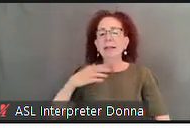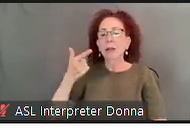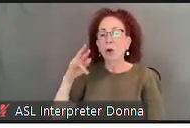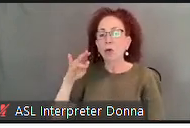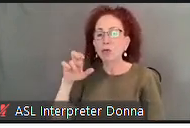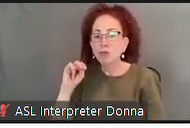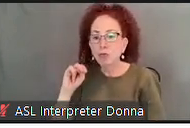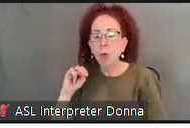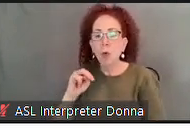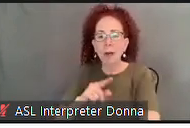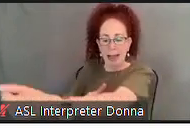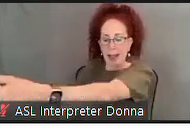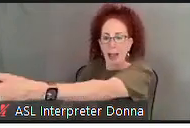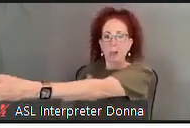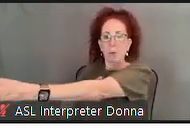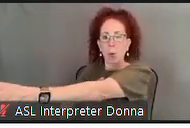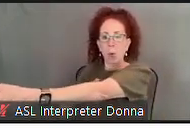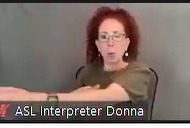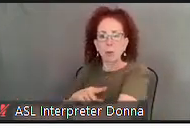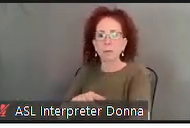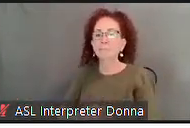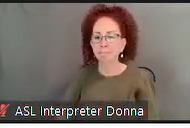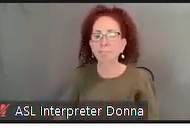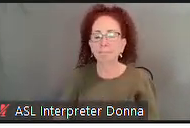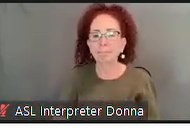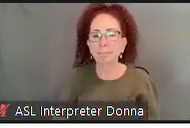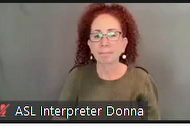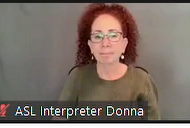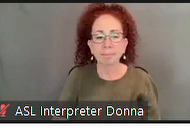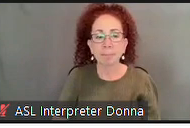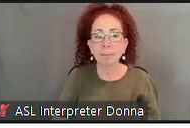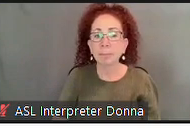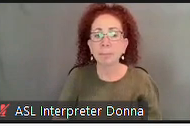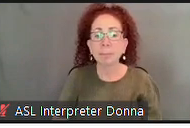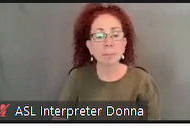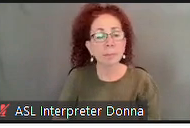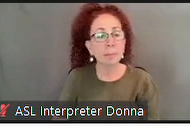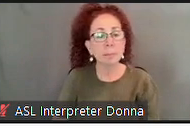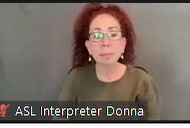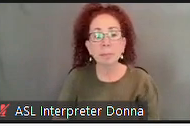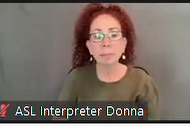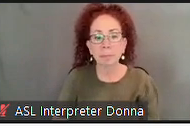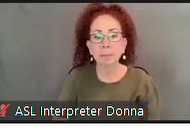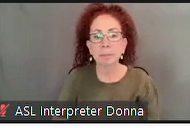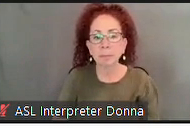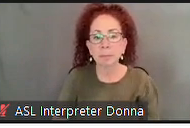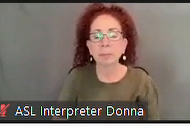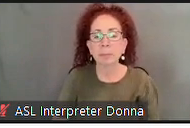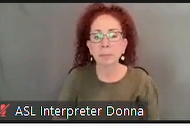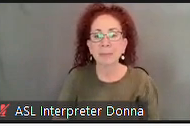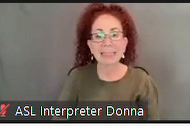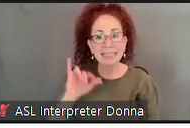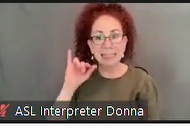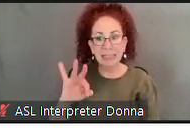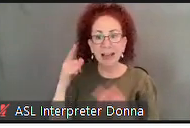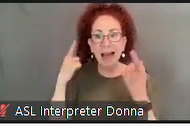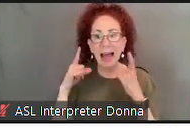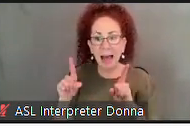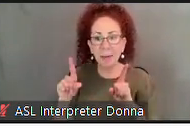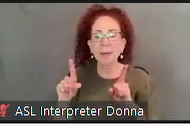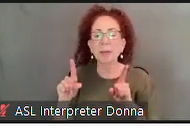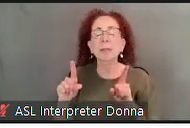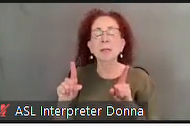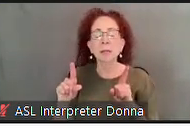来说是在脖子、胸口，还有包括腹股沟，在胳膊肘的内侧会